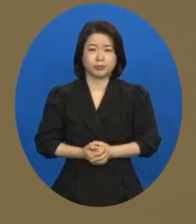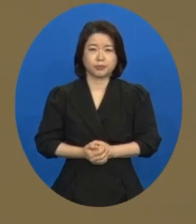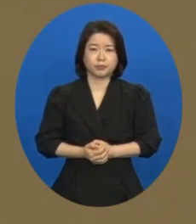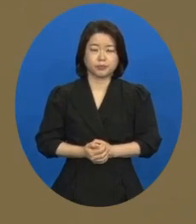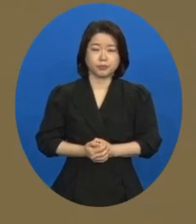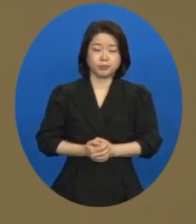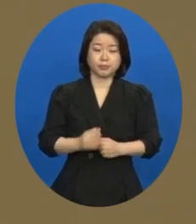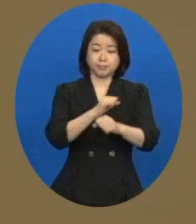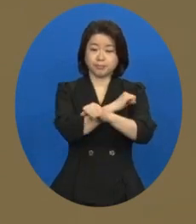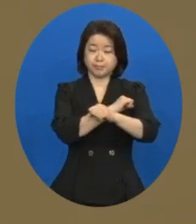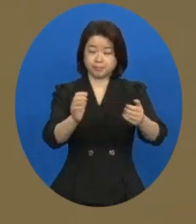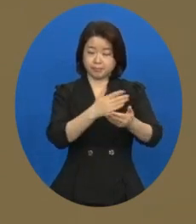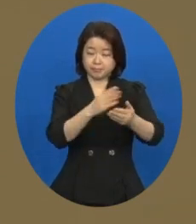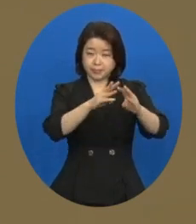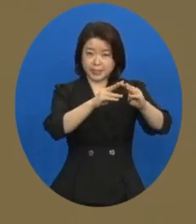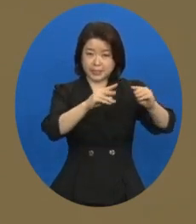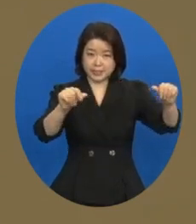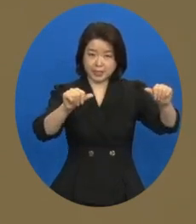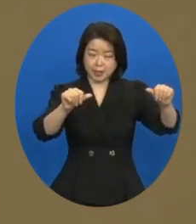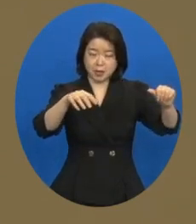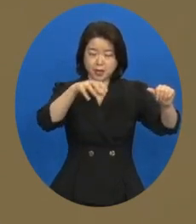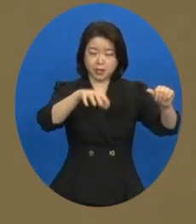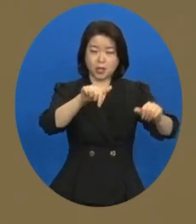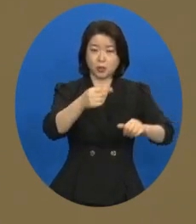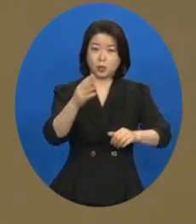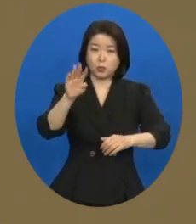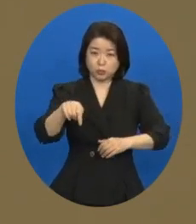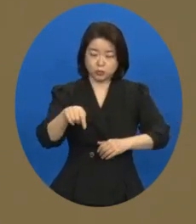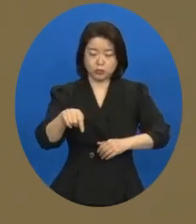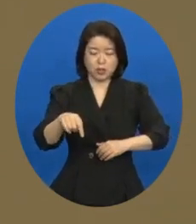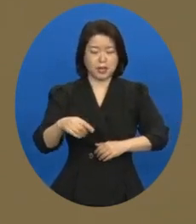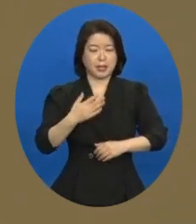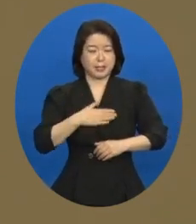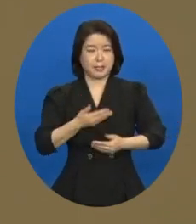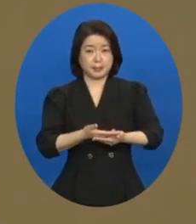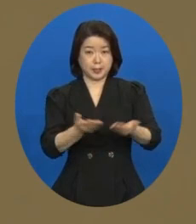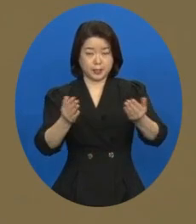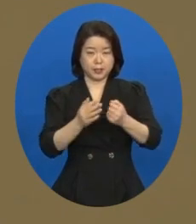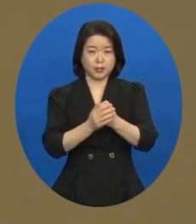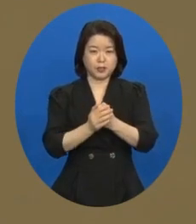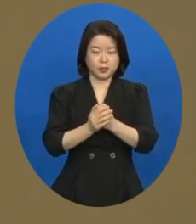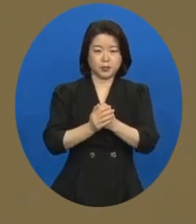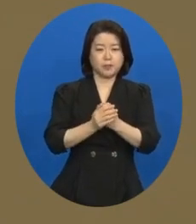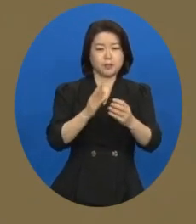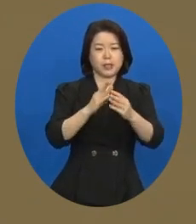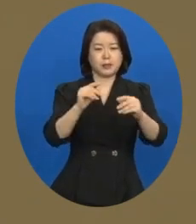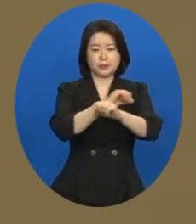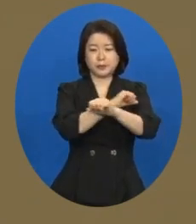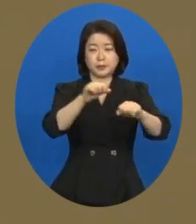사막의 교부라고 알려진 이들이 사막의 수도원을 만들었습니다.